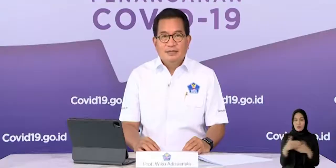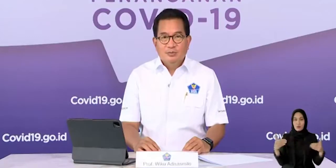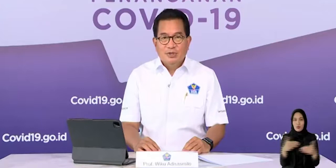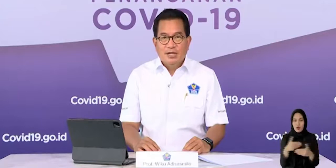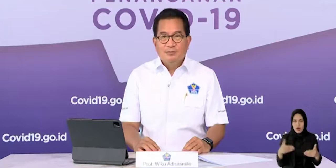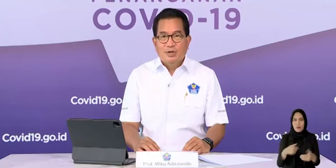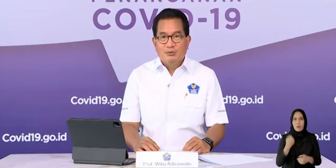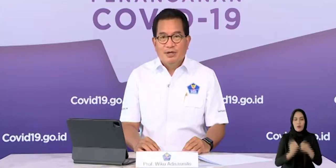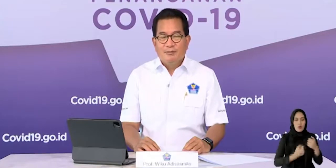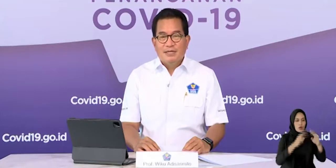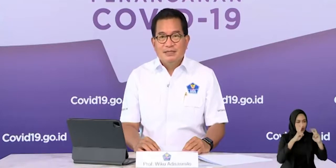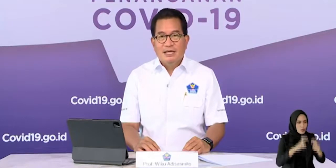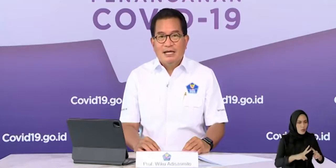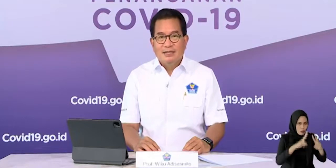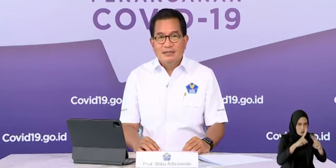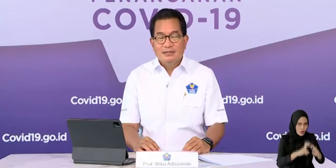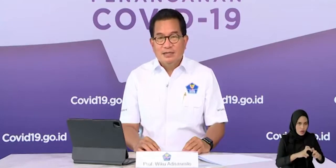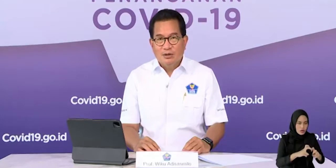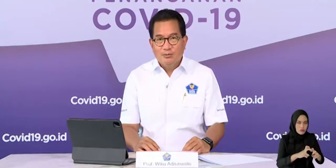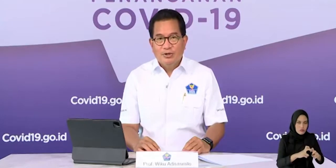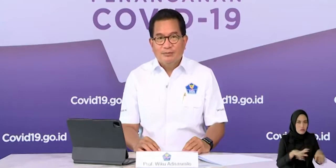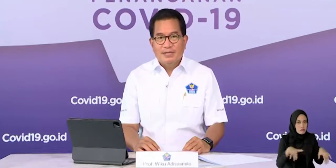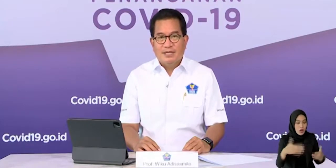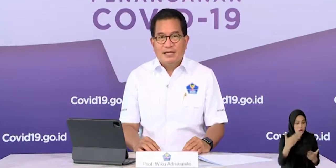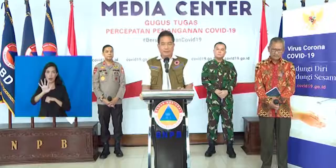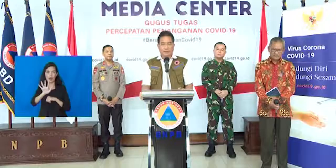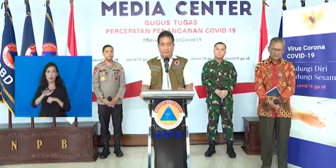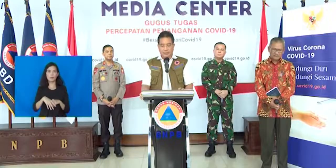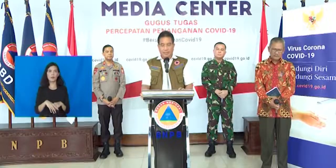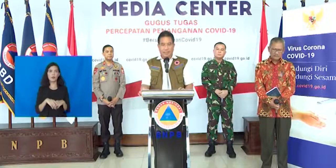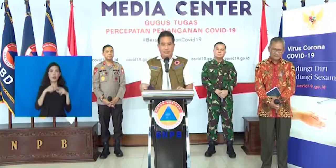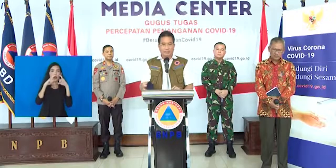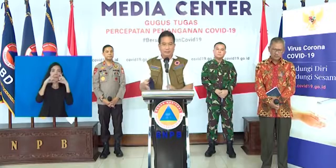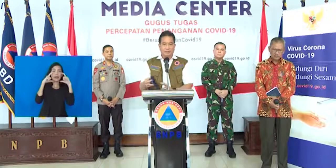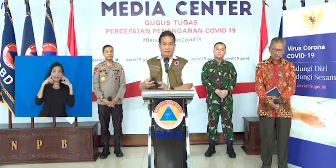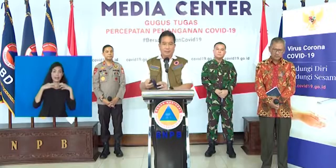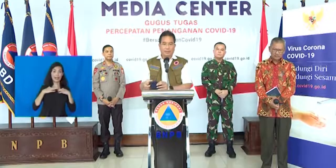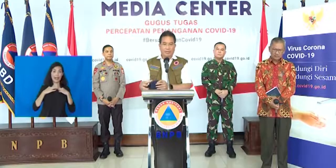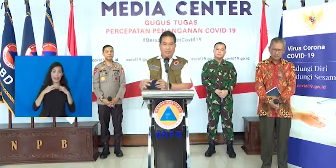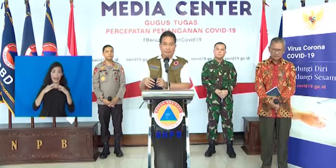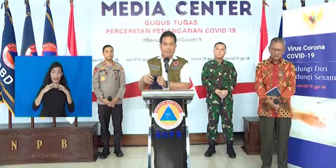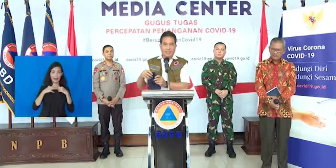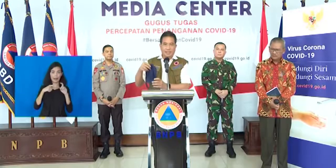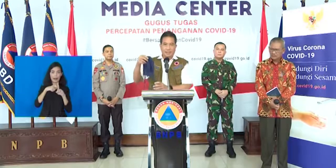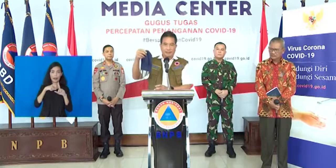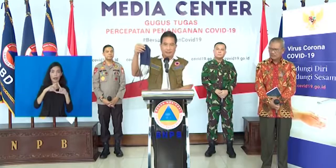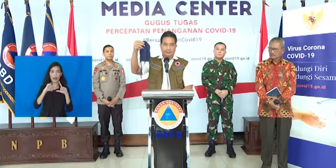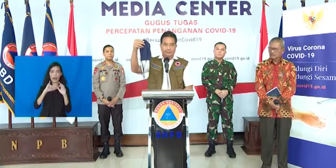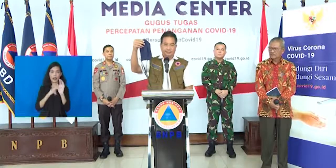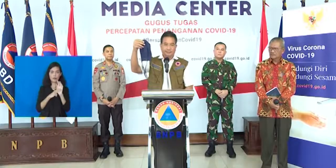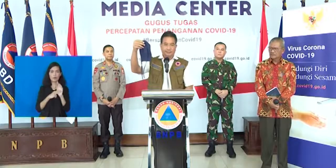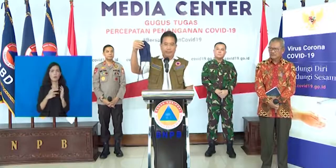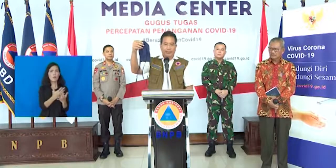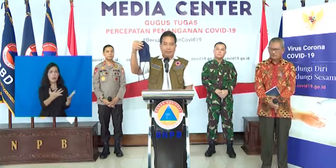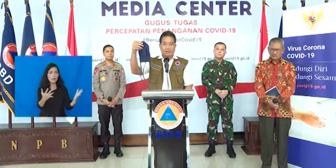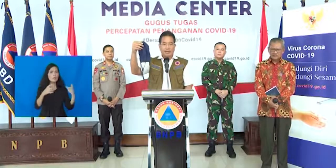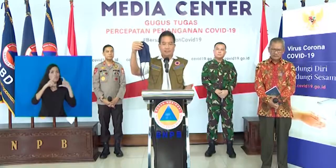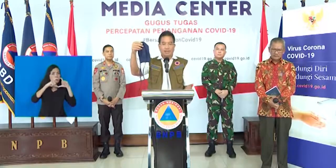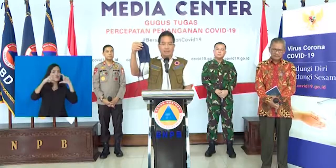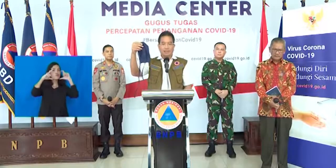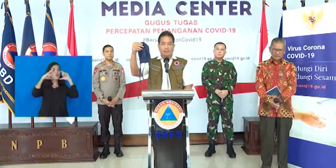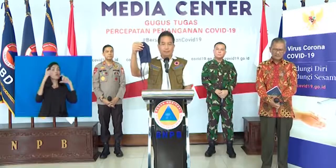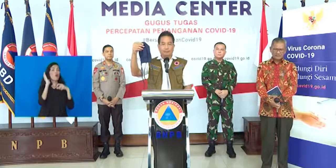selama dua pekan terakhir. Ia pun juga mengunjungi daerah-daerah yang mengalami lonjakan kasus COVID-19 yang cukup tinggi